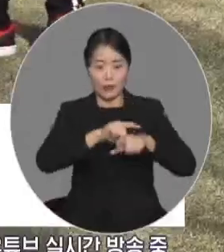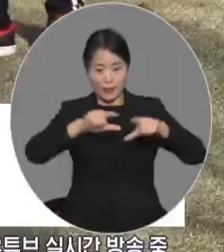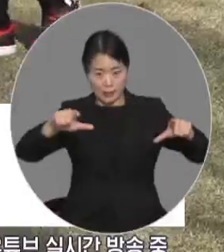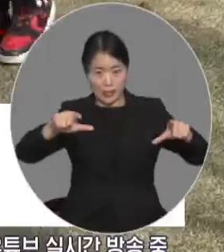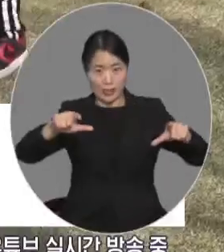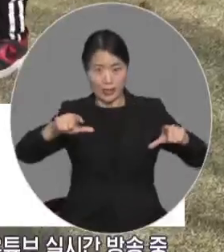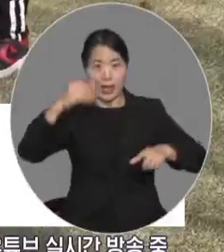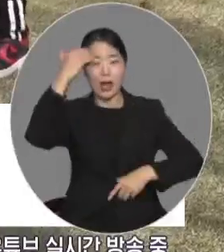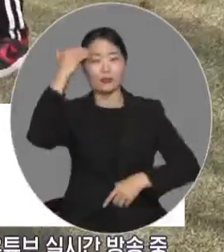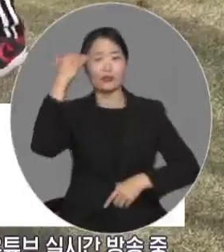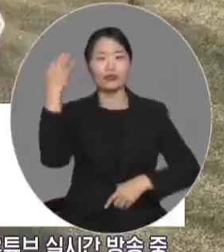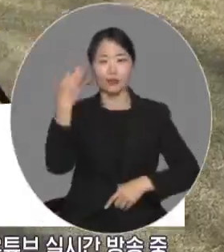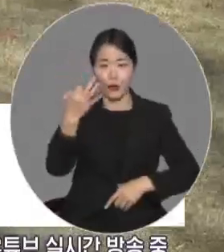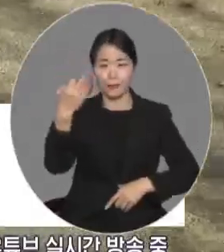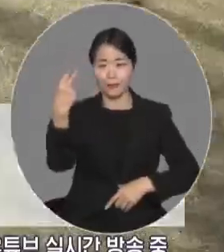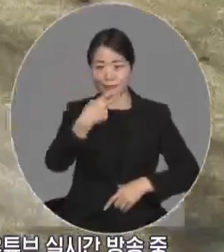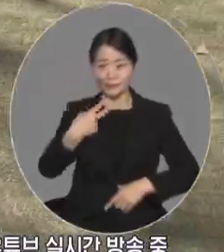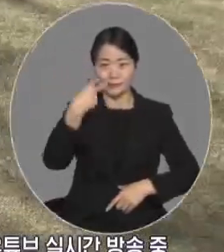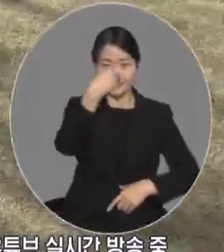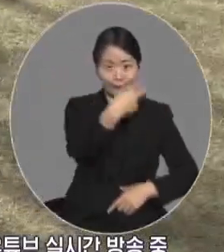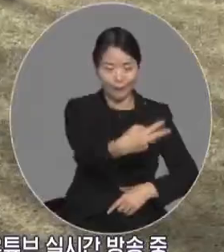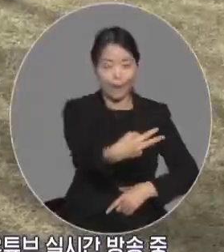돈 2,000원가량으로 즐길 수 있습니다.